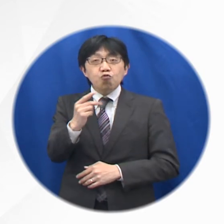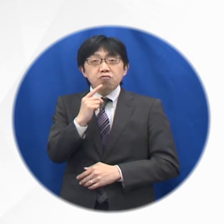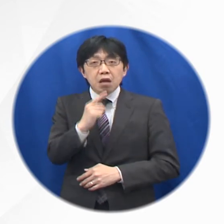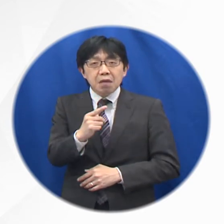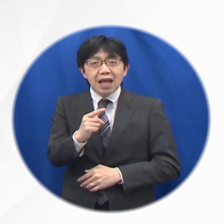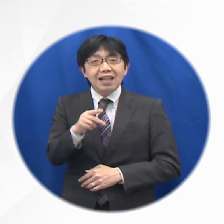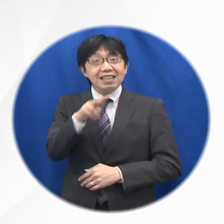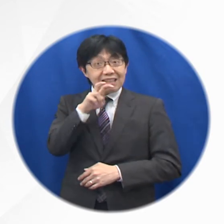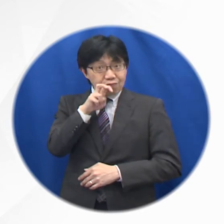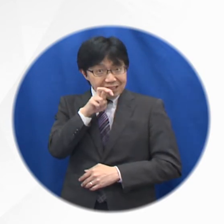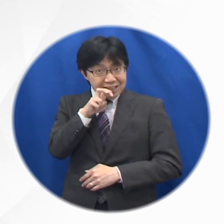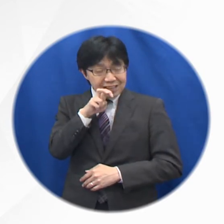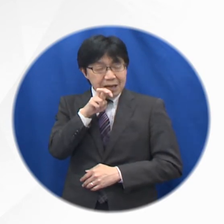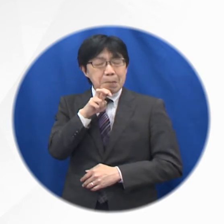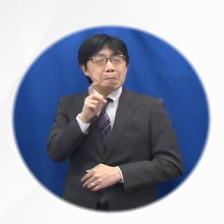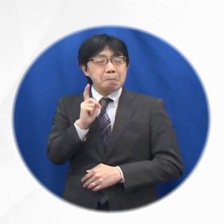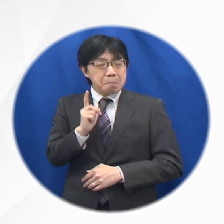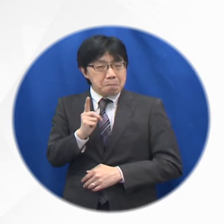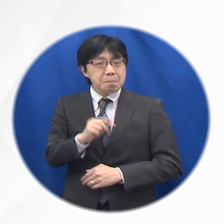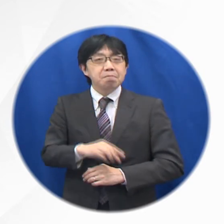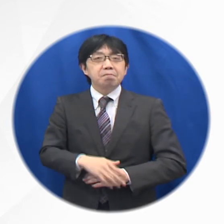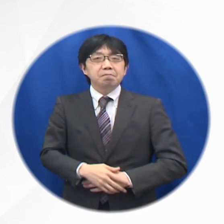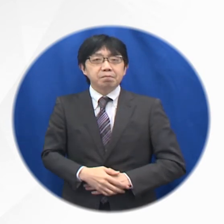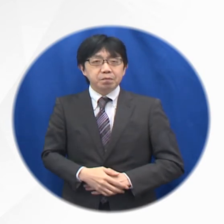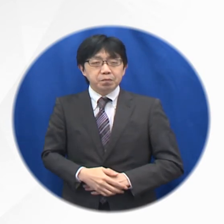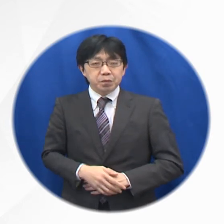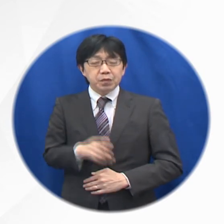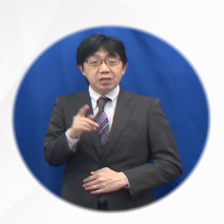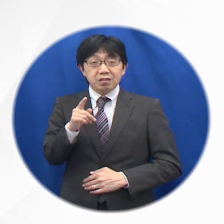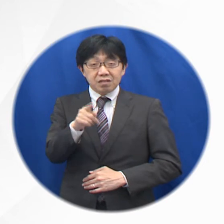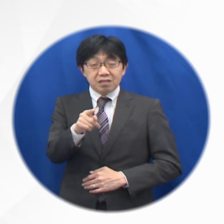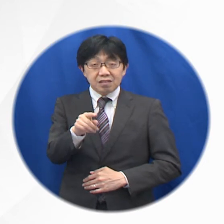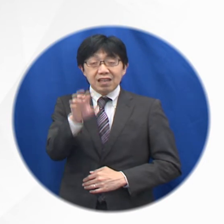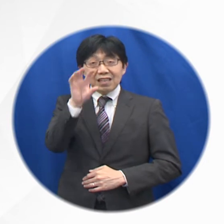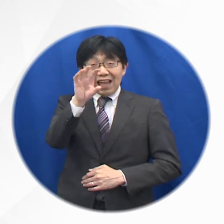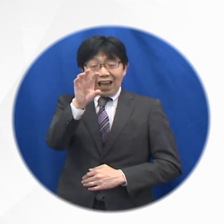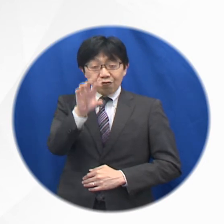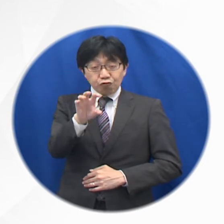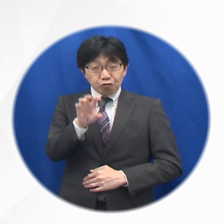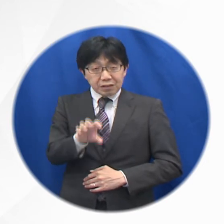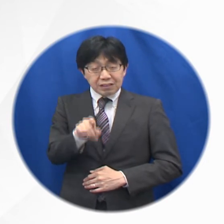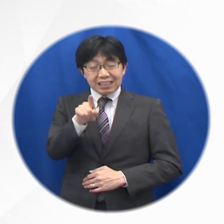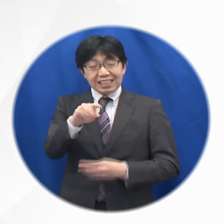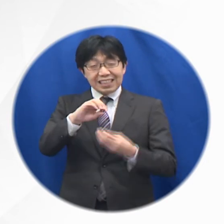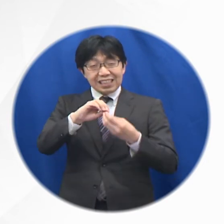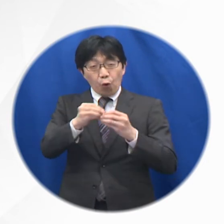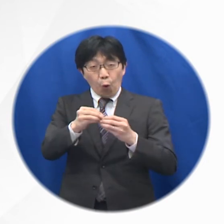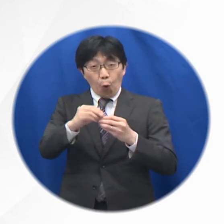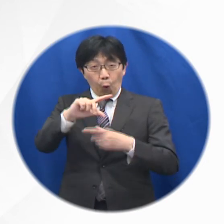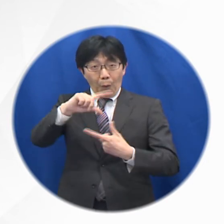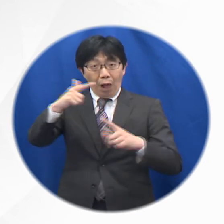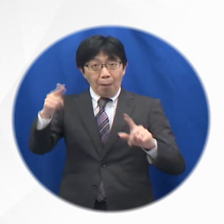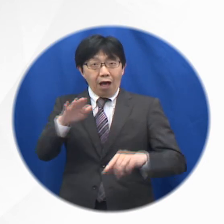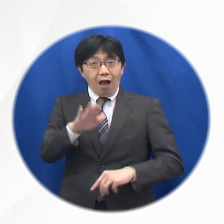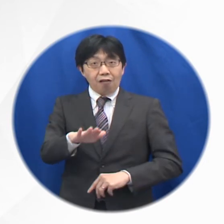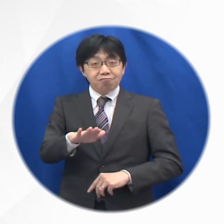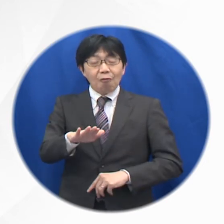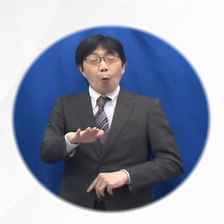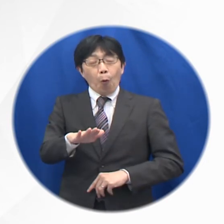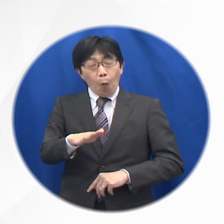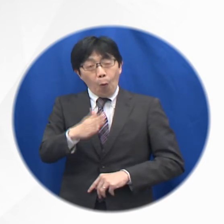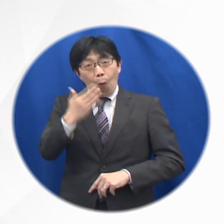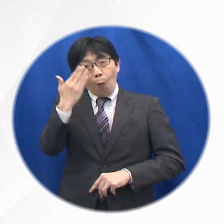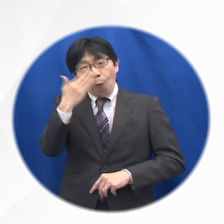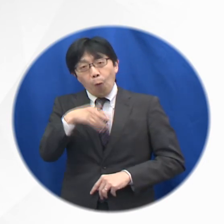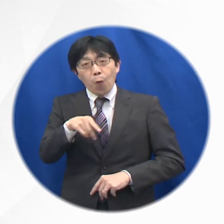なるほど。 一つ一つの文字を見ましても色のバランスがとてもいいですし、全体